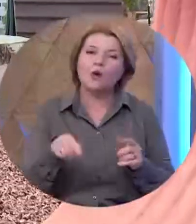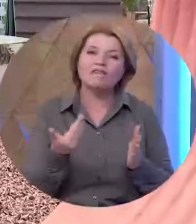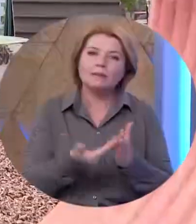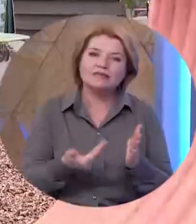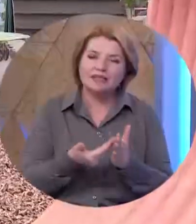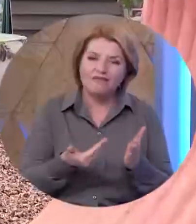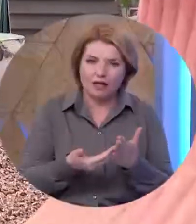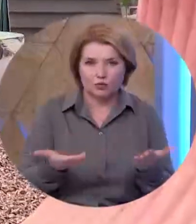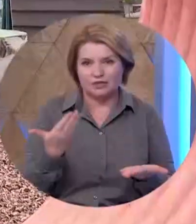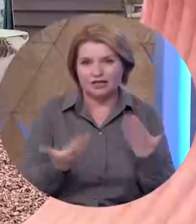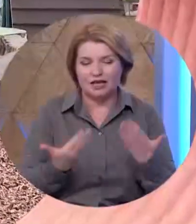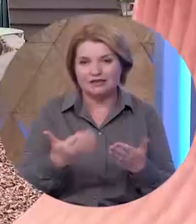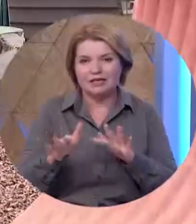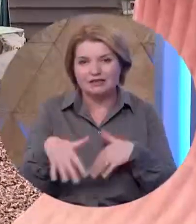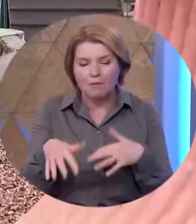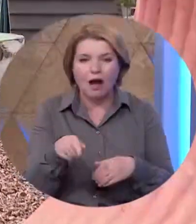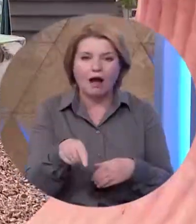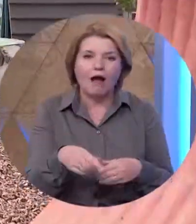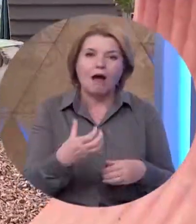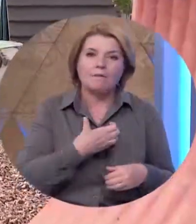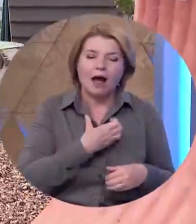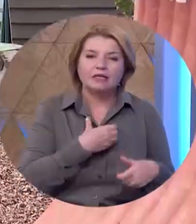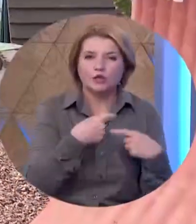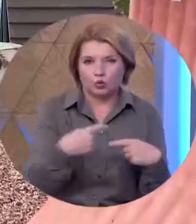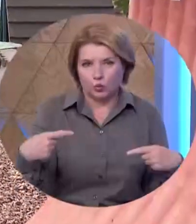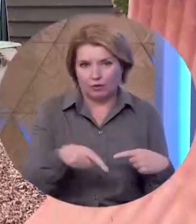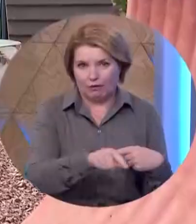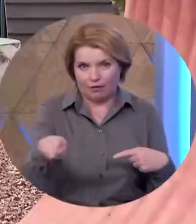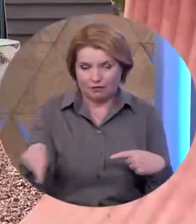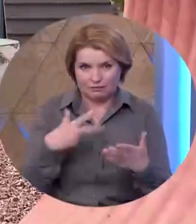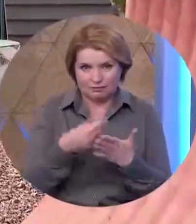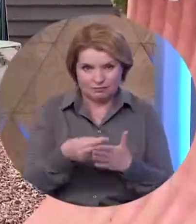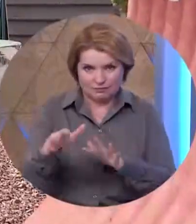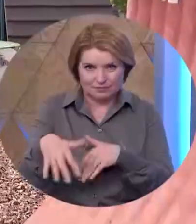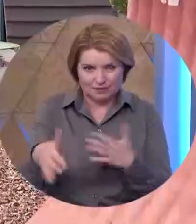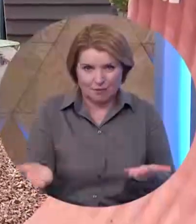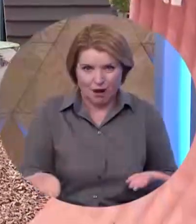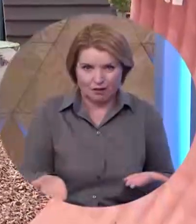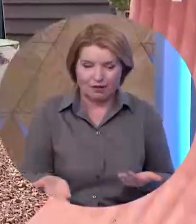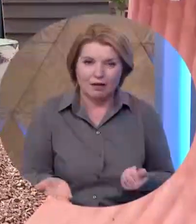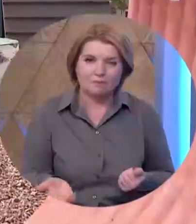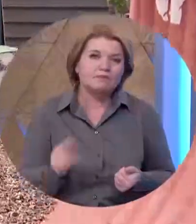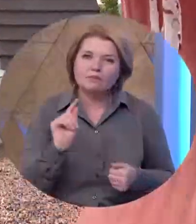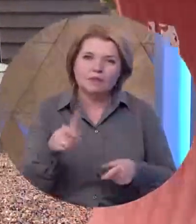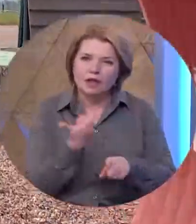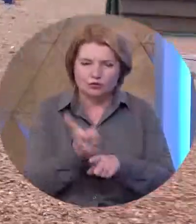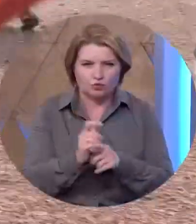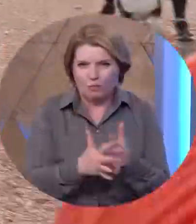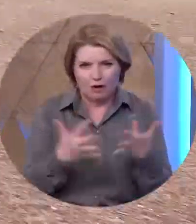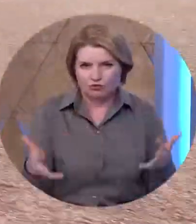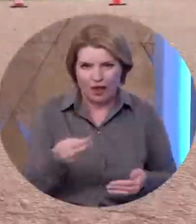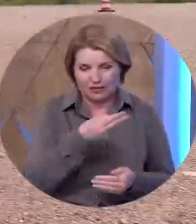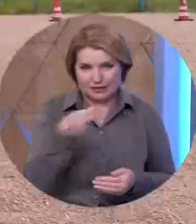в случае, если собака боится своих сородичей? Если собака боится своих сородичей, опять же, это очень обширная тема, да, то